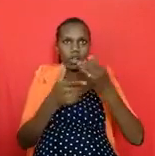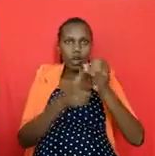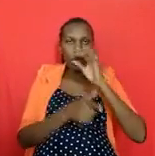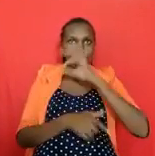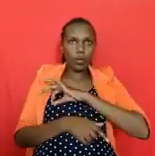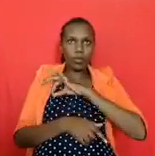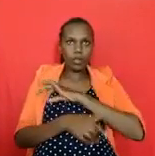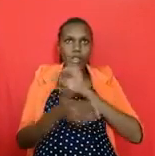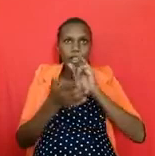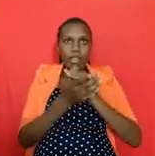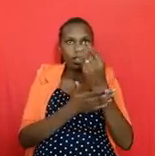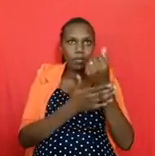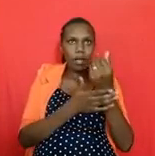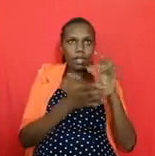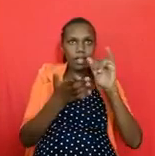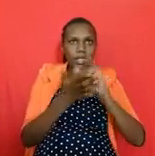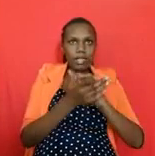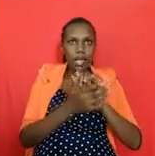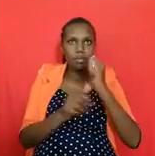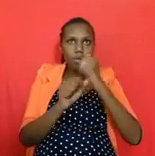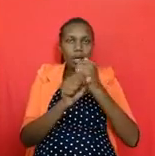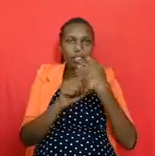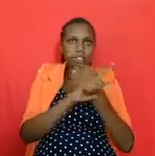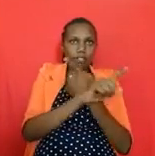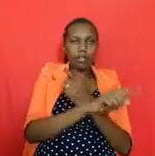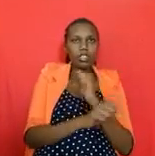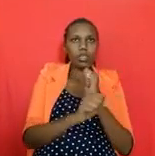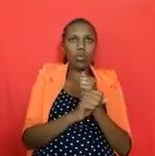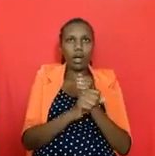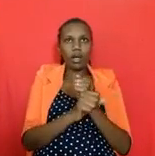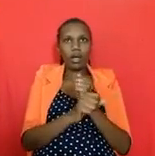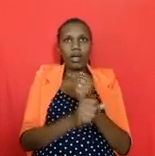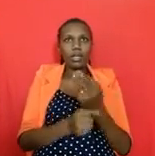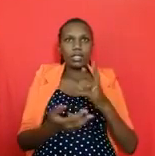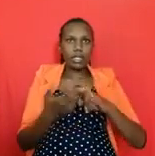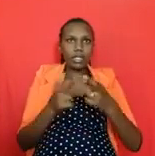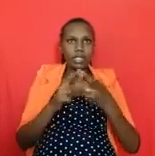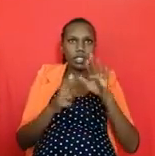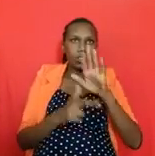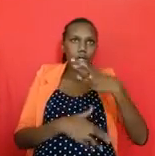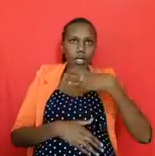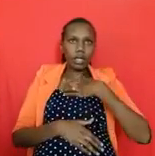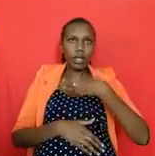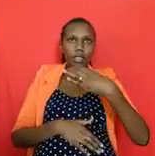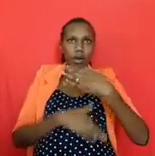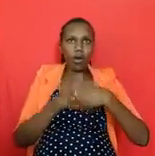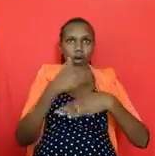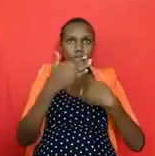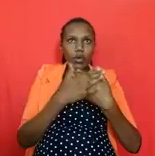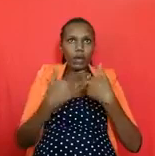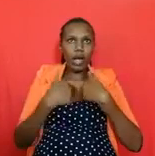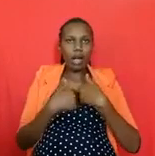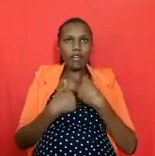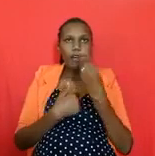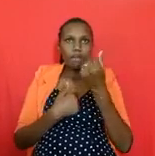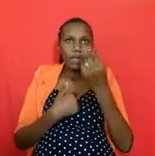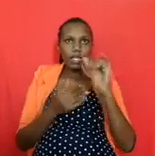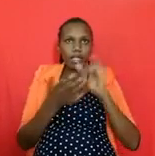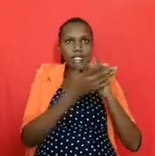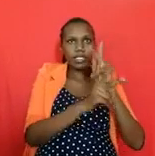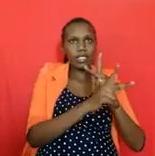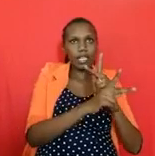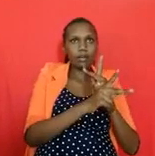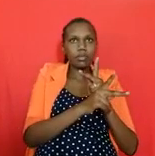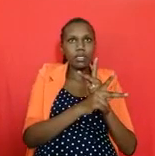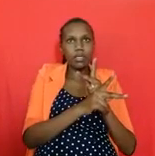besa icio nĩcio ciũkaga cikaruta mawĩra maya mangĩ makonainie na ũtonga wanyu na nĩcio tũreta revenue reserve